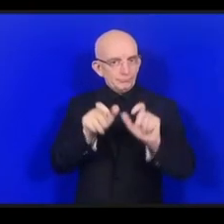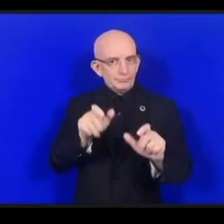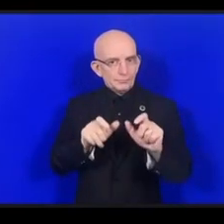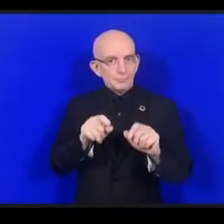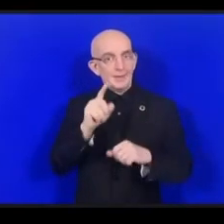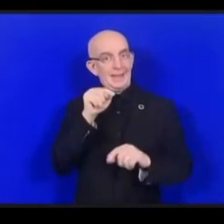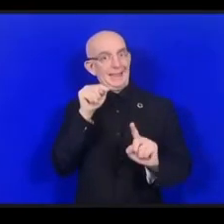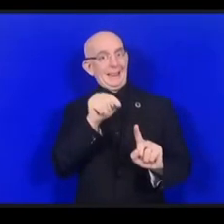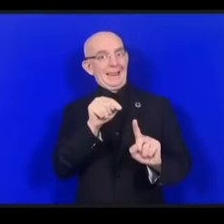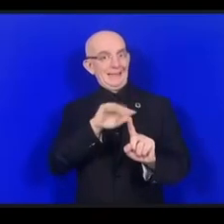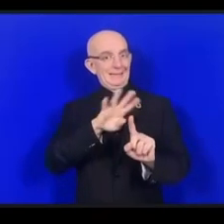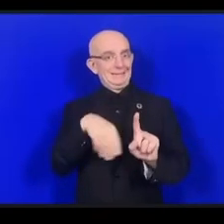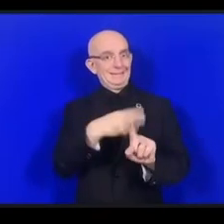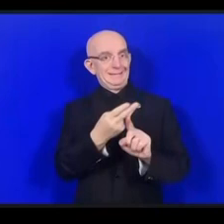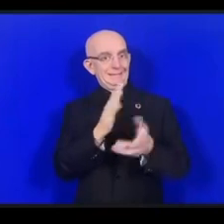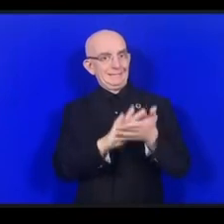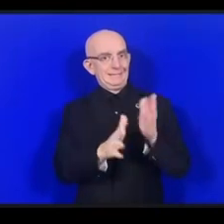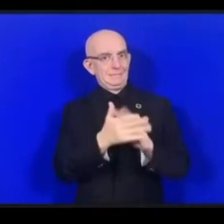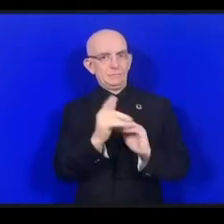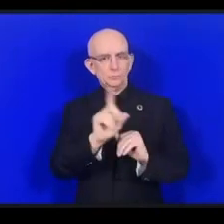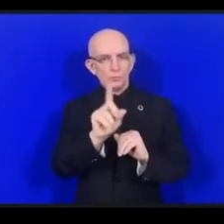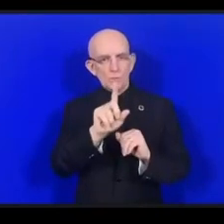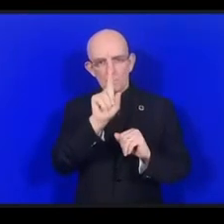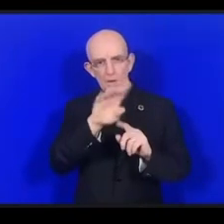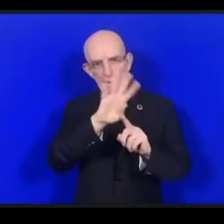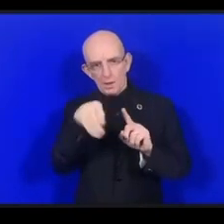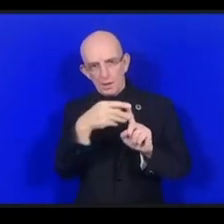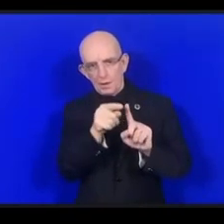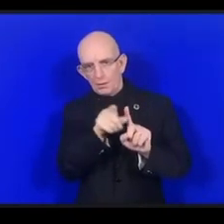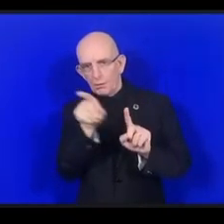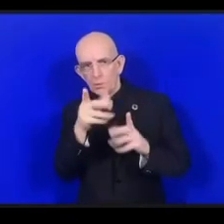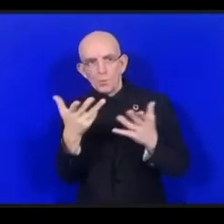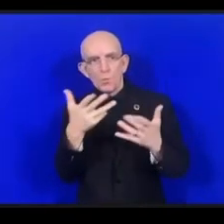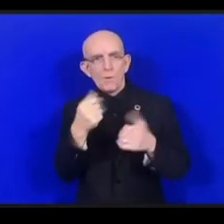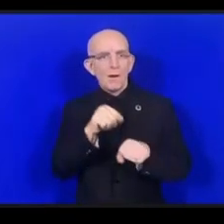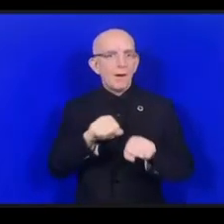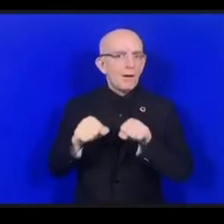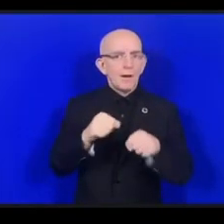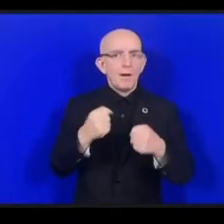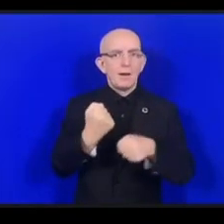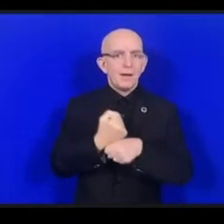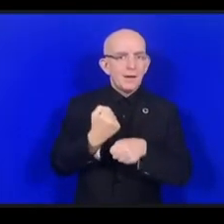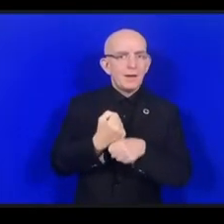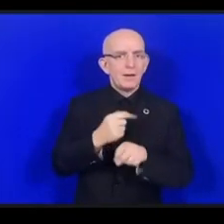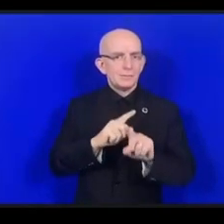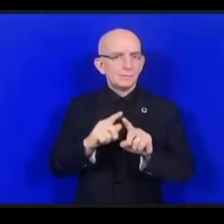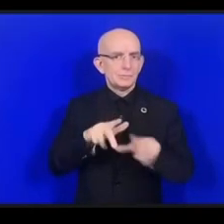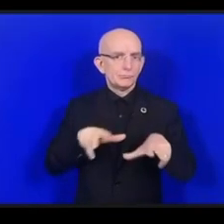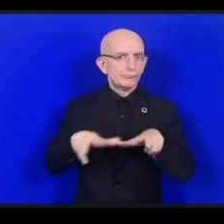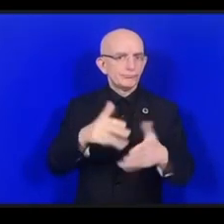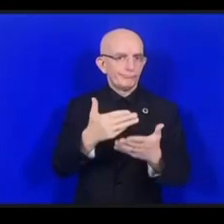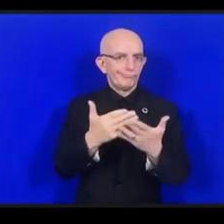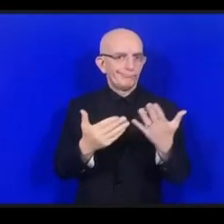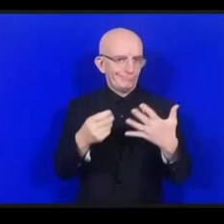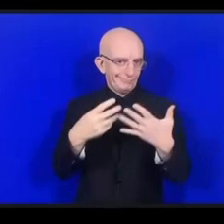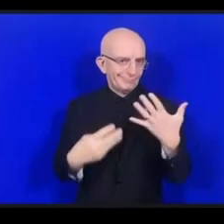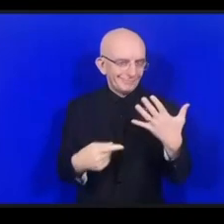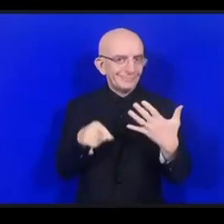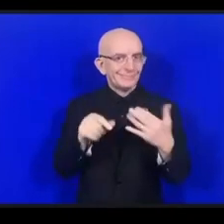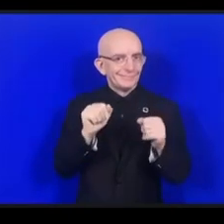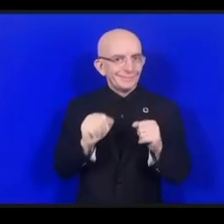标，然后去了解我们到底需要知道些什么，这才能够真正的在促进